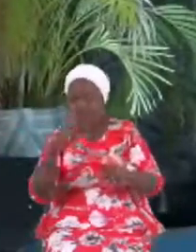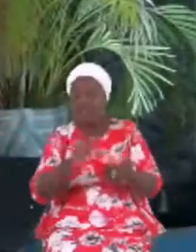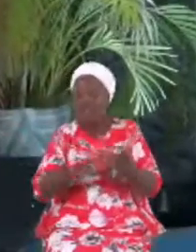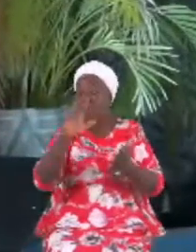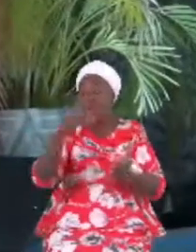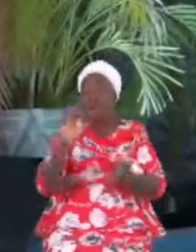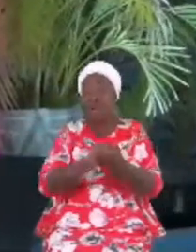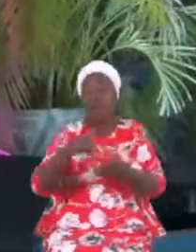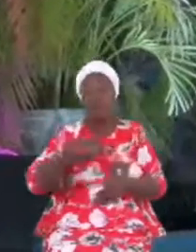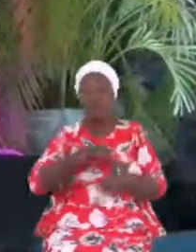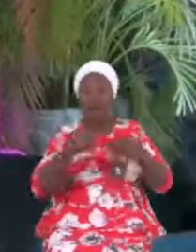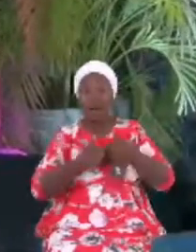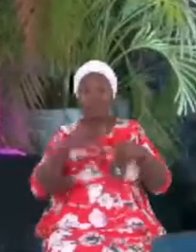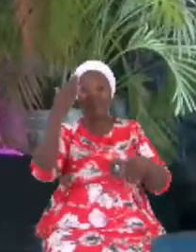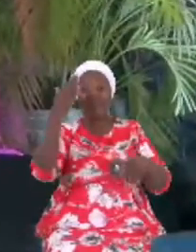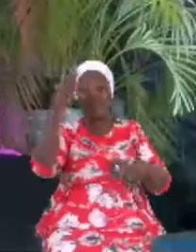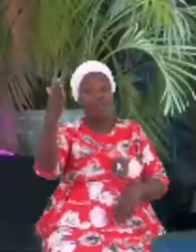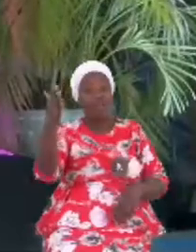la gloire que nous aurons là-bas,